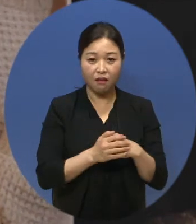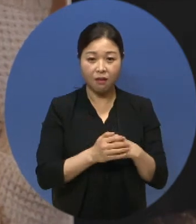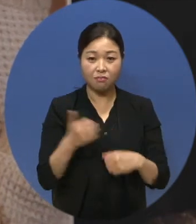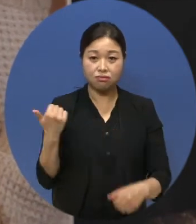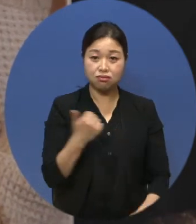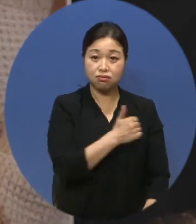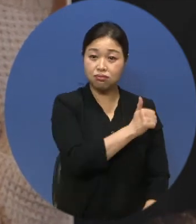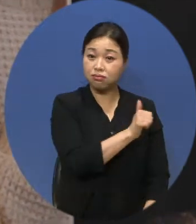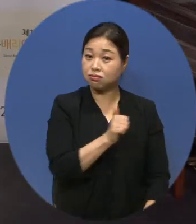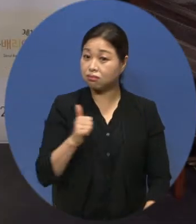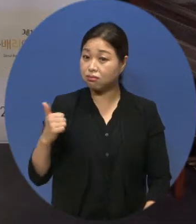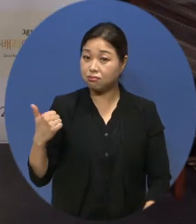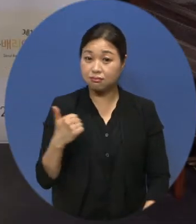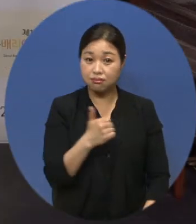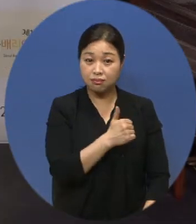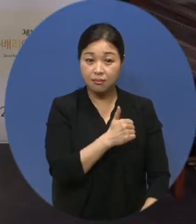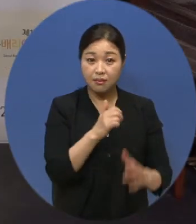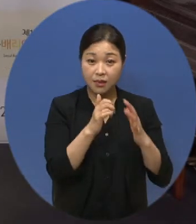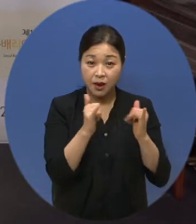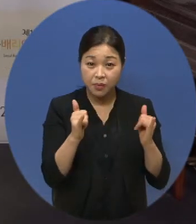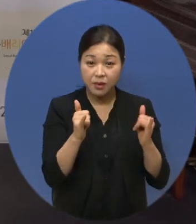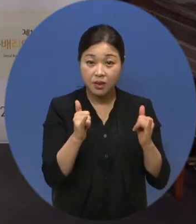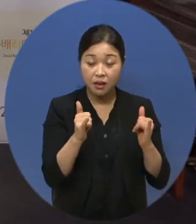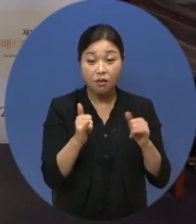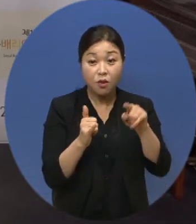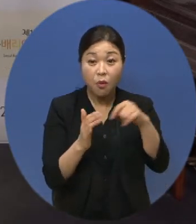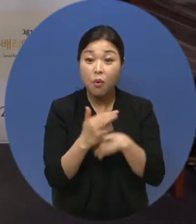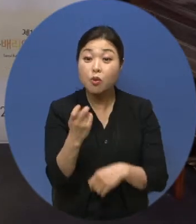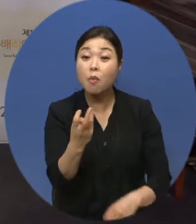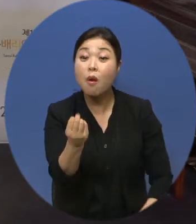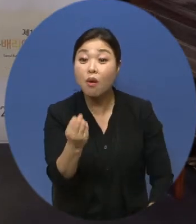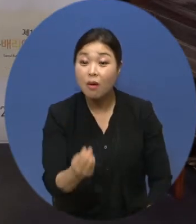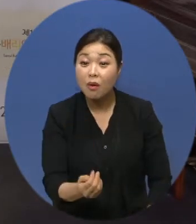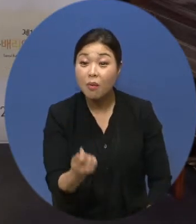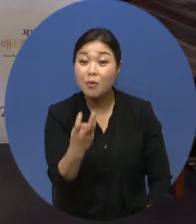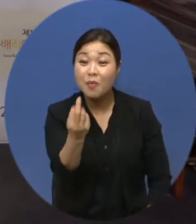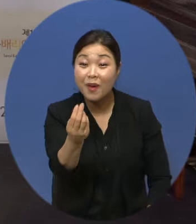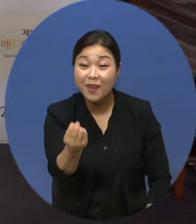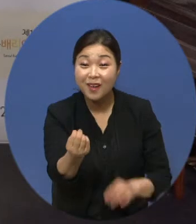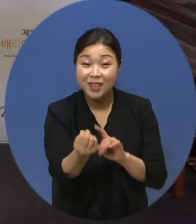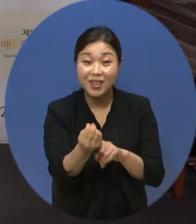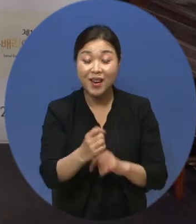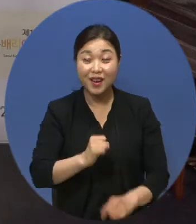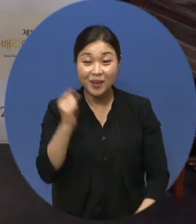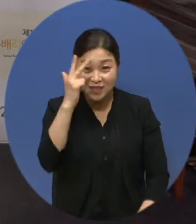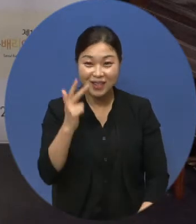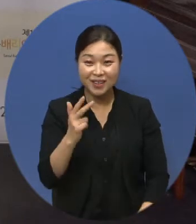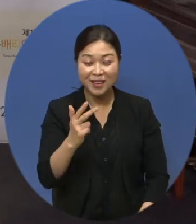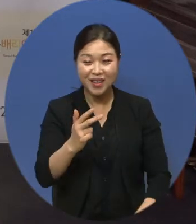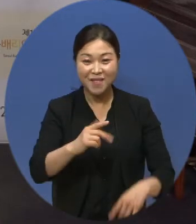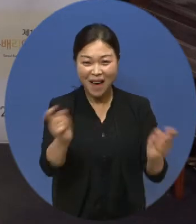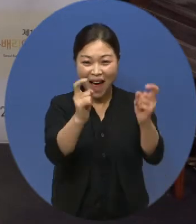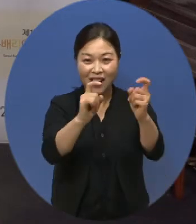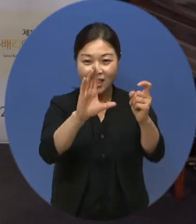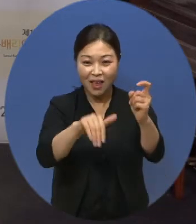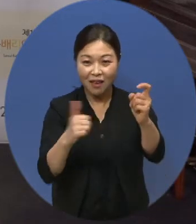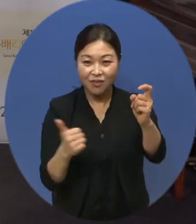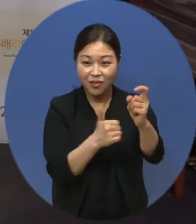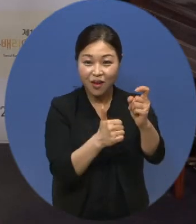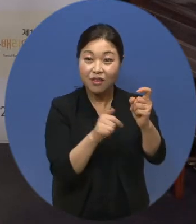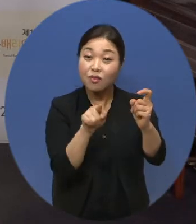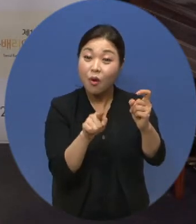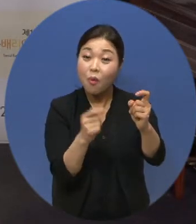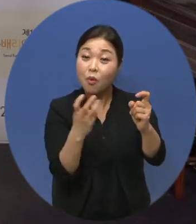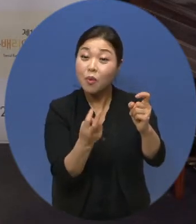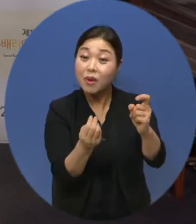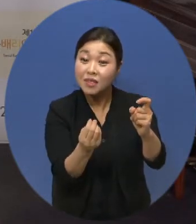행인이 근데 몇 번이 기호 몇 번이에요? 그런 식으로 이렇게 쑥 지나가시고 그 모습은 저거